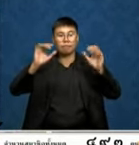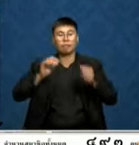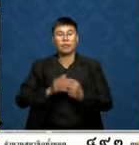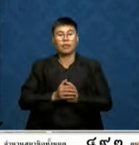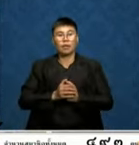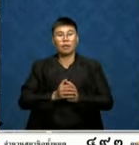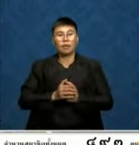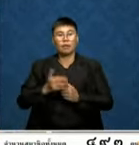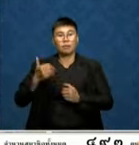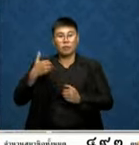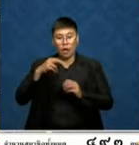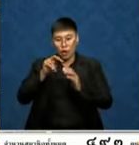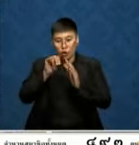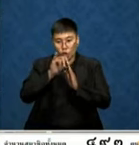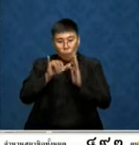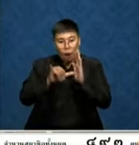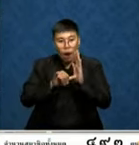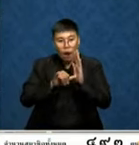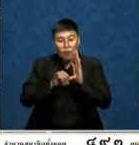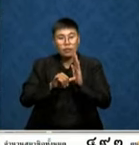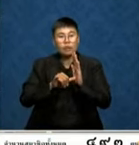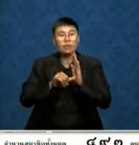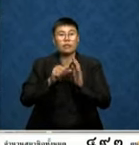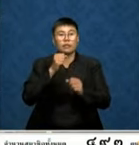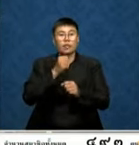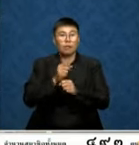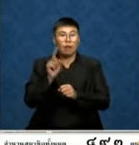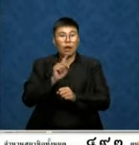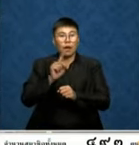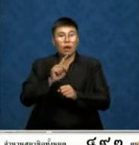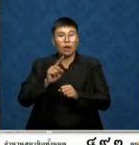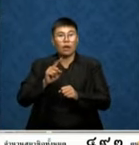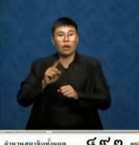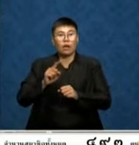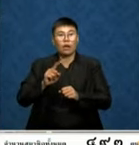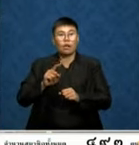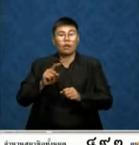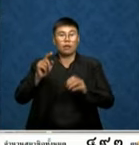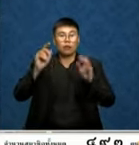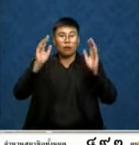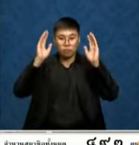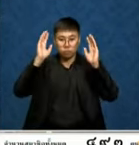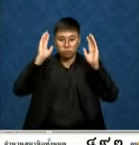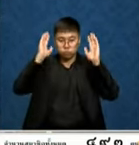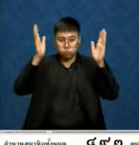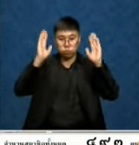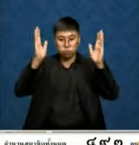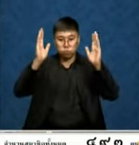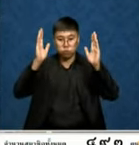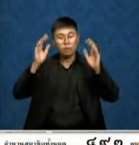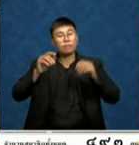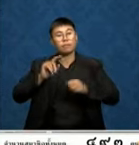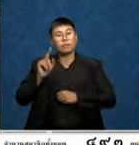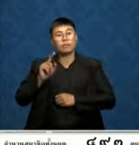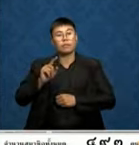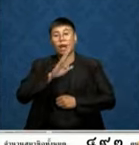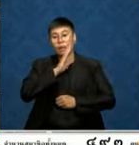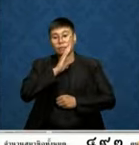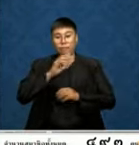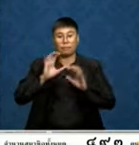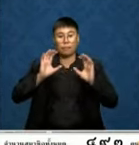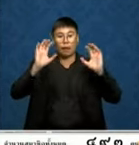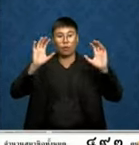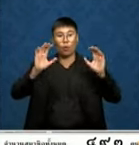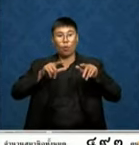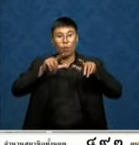บายที่ท่านได้ทำการรณรงค์ตั้งแต่ช่วงหาเสียงและแถลงไว้ต่อรัฐสภาก็คือมาเป็นรัฐบาลจะ